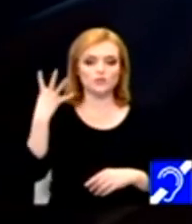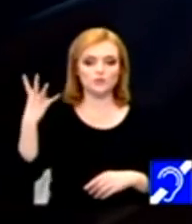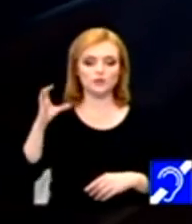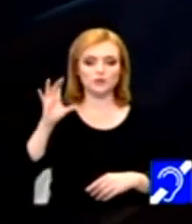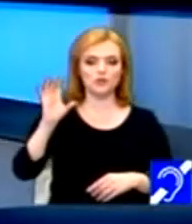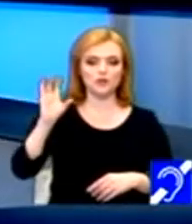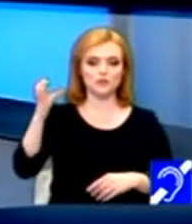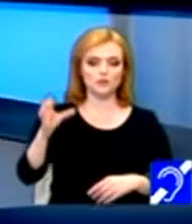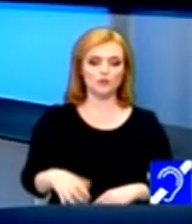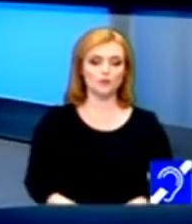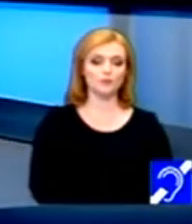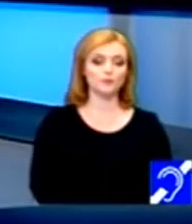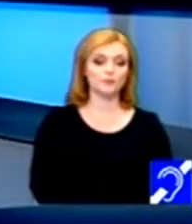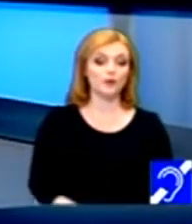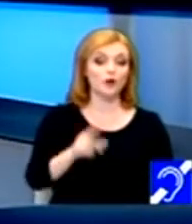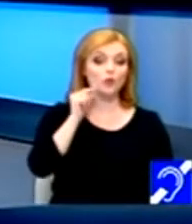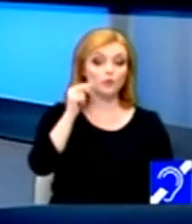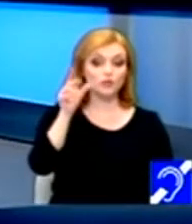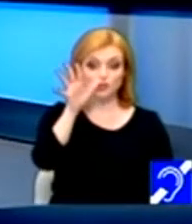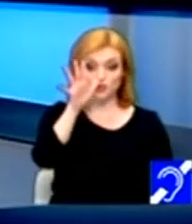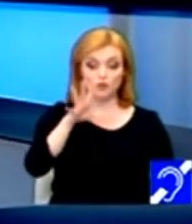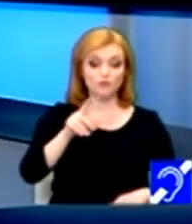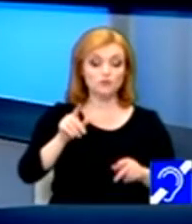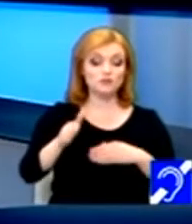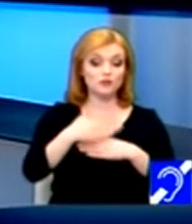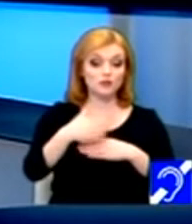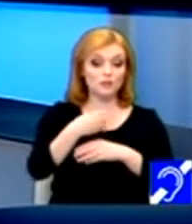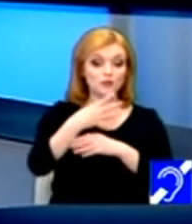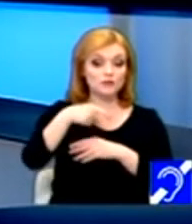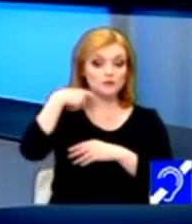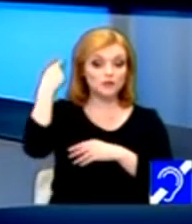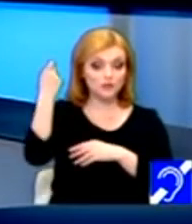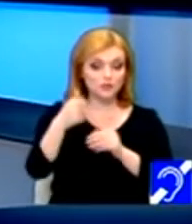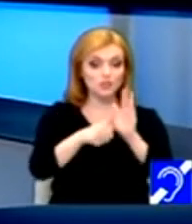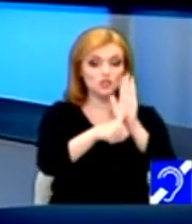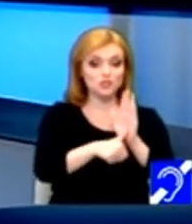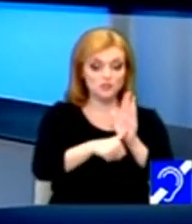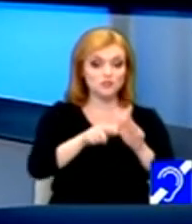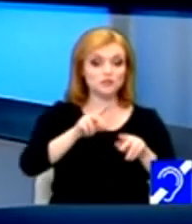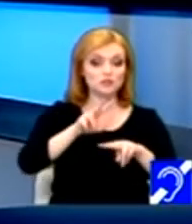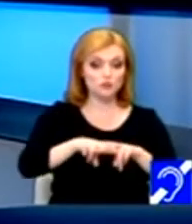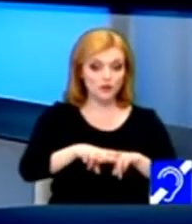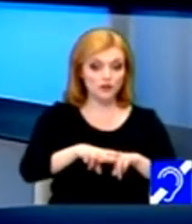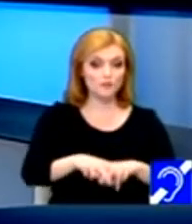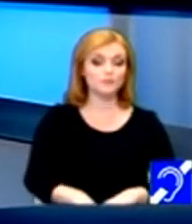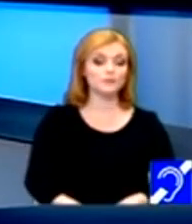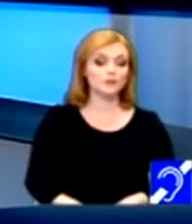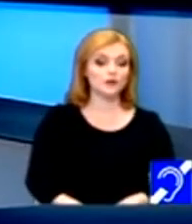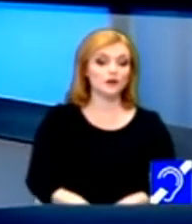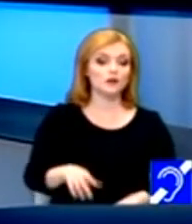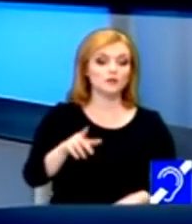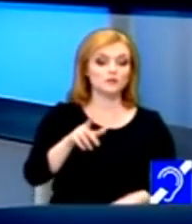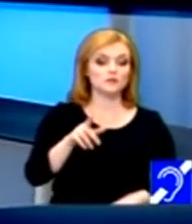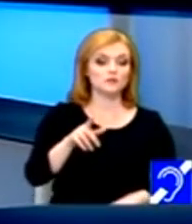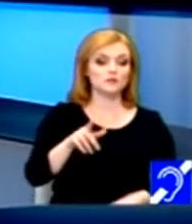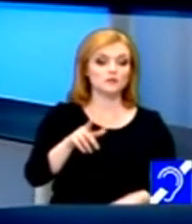argint. Un bărbat din Chișinău a fost condamnat la 15 ani și 6 luni de pușcărie după ce a obligat două minore, dintre